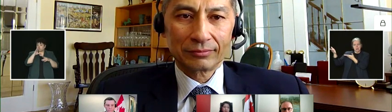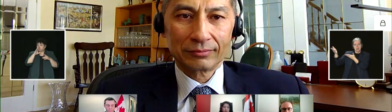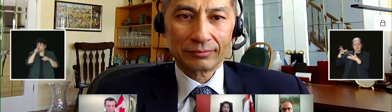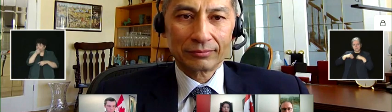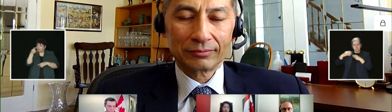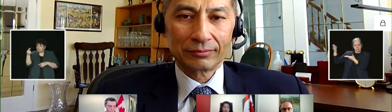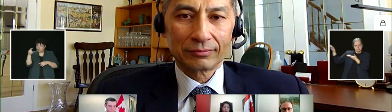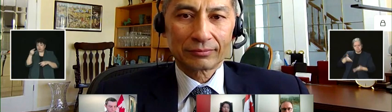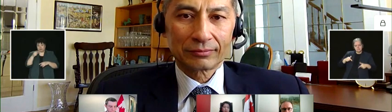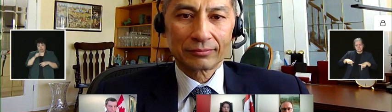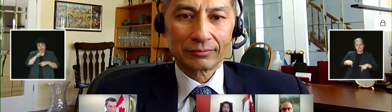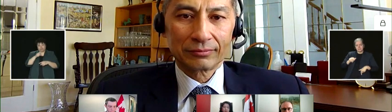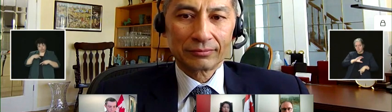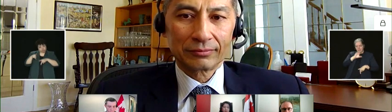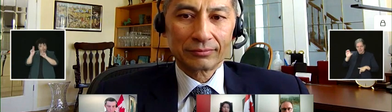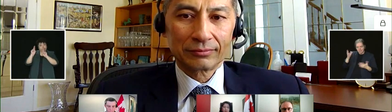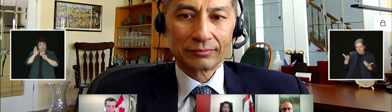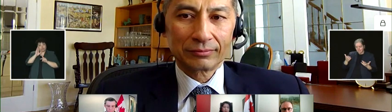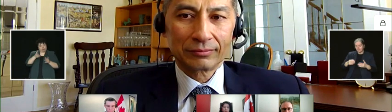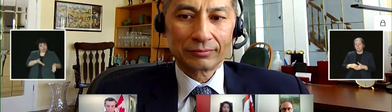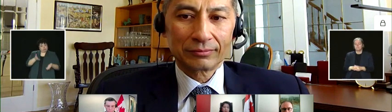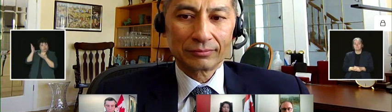autre chose?